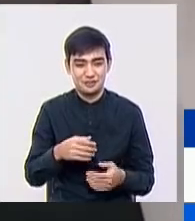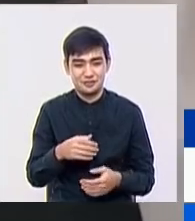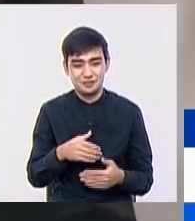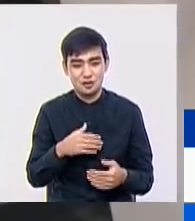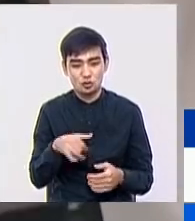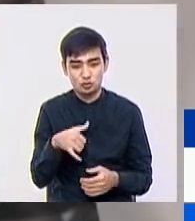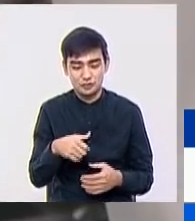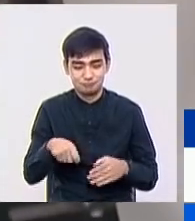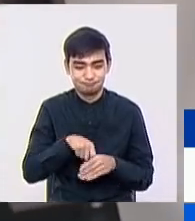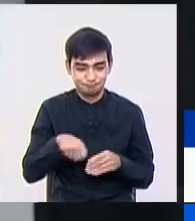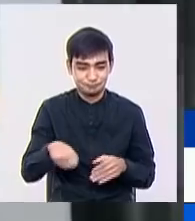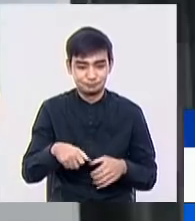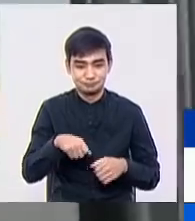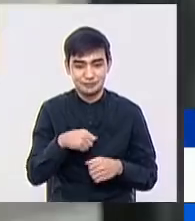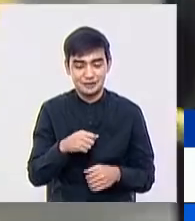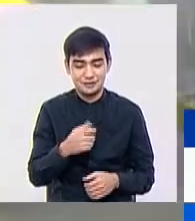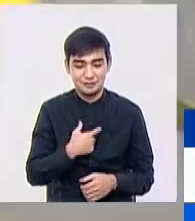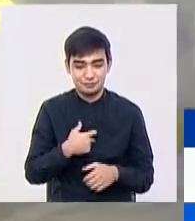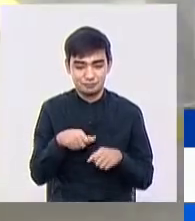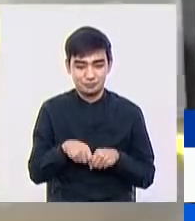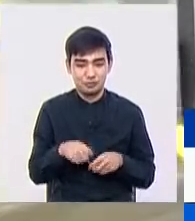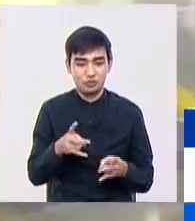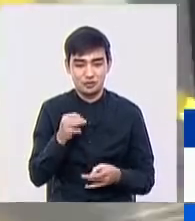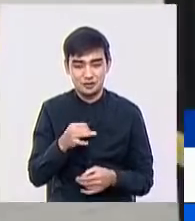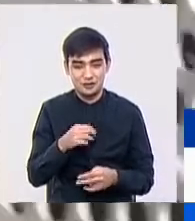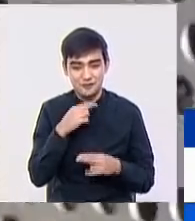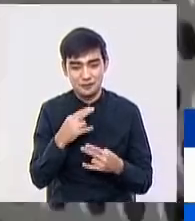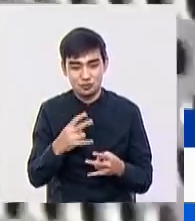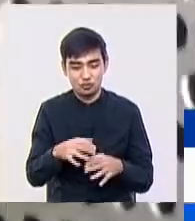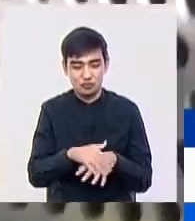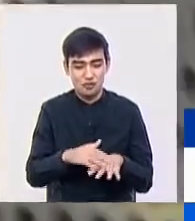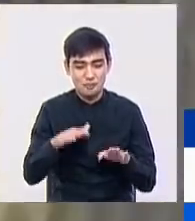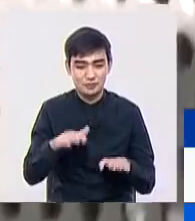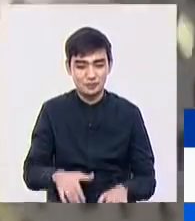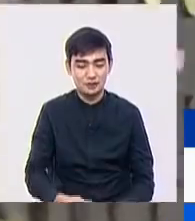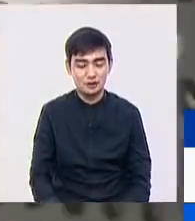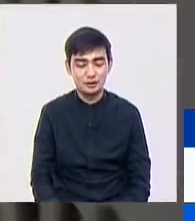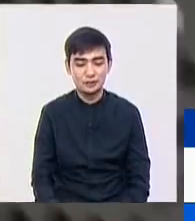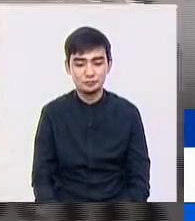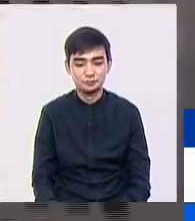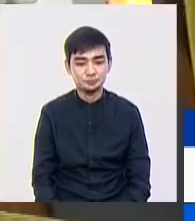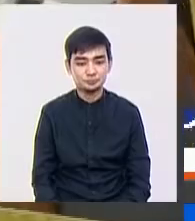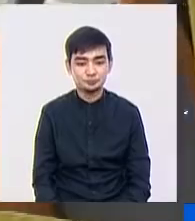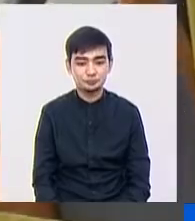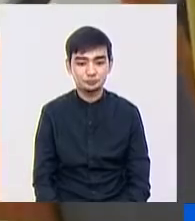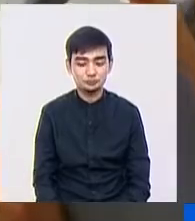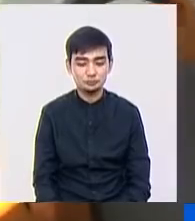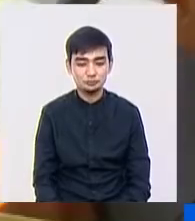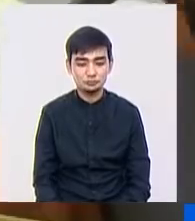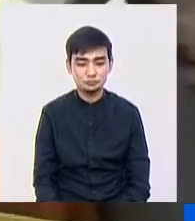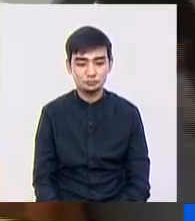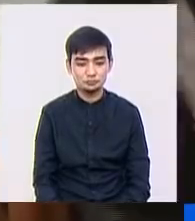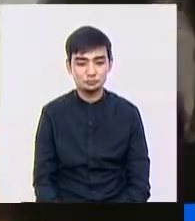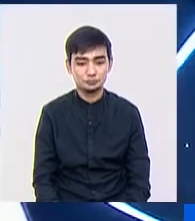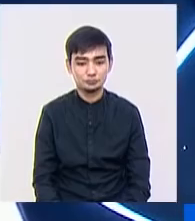сумки держать застегнутыми и перед собой, и быть бдительными в толпе. Людмила Батюшкина, Ирина Ненашева, Информбюро, Карагандинская